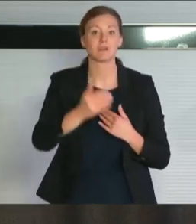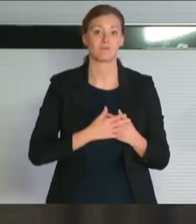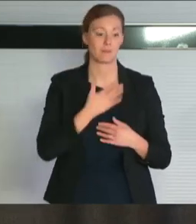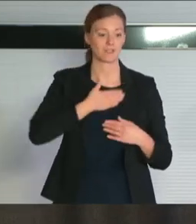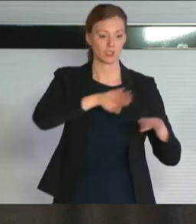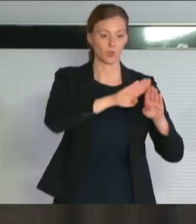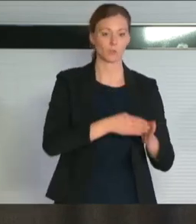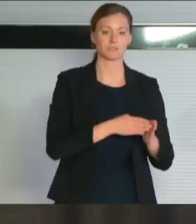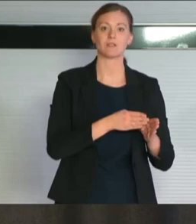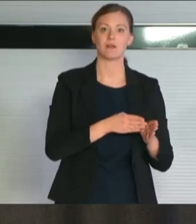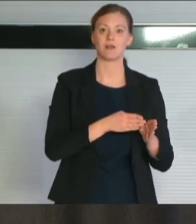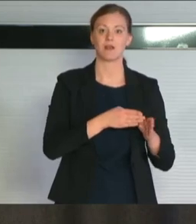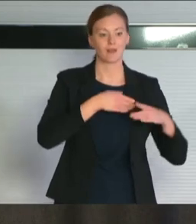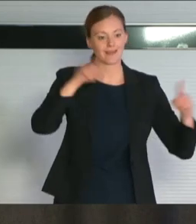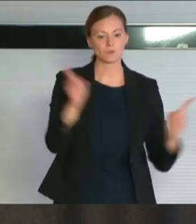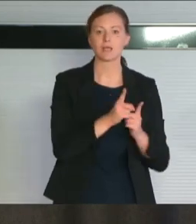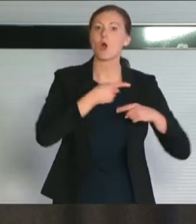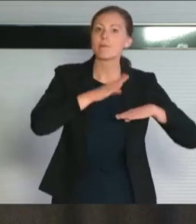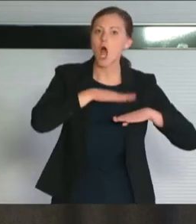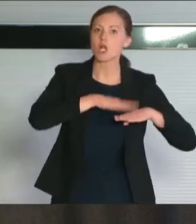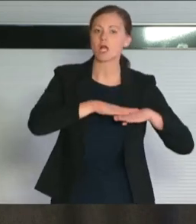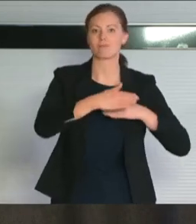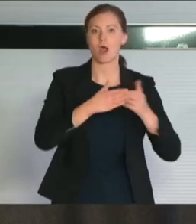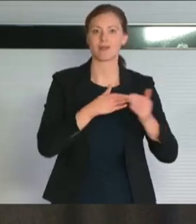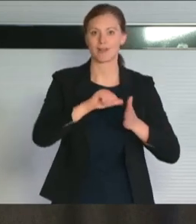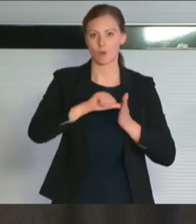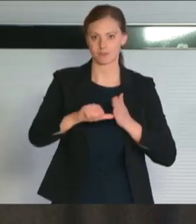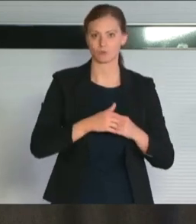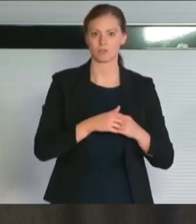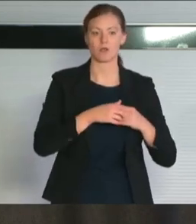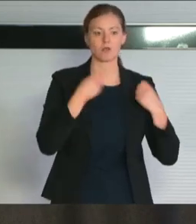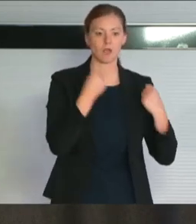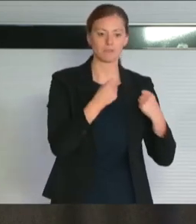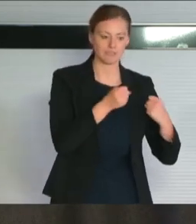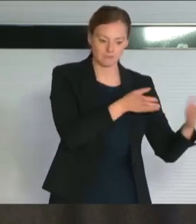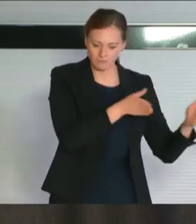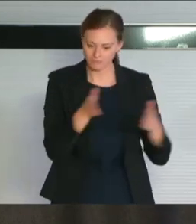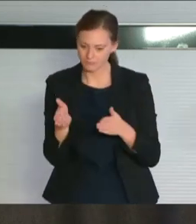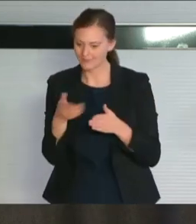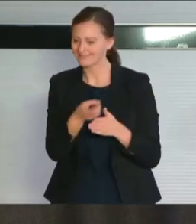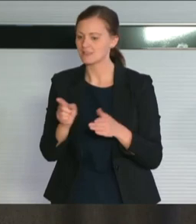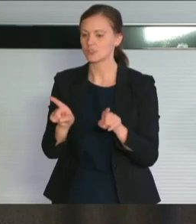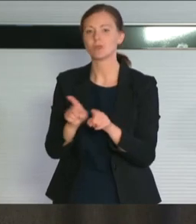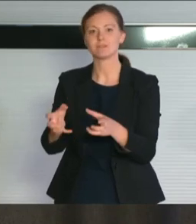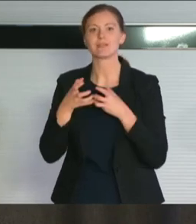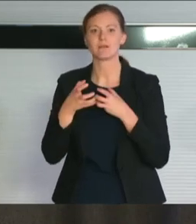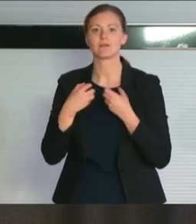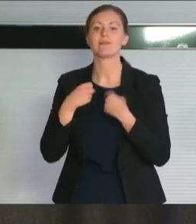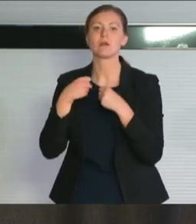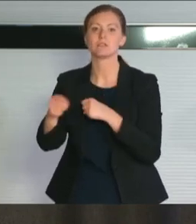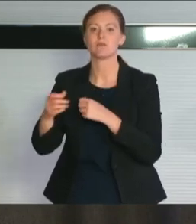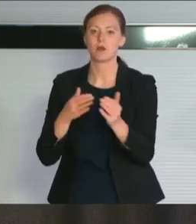Sykehusene reduserer nå planlagt behandling og operasjoner. Kapasiteten ble dreid over mot pasienter som trenger intensivbehandling og